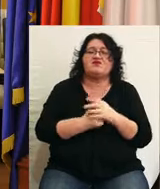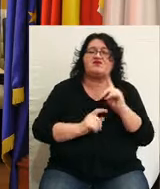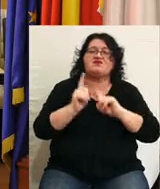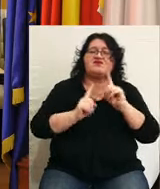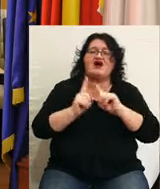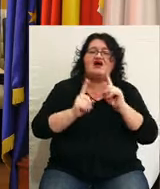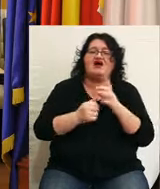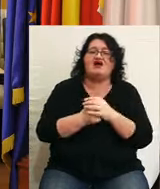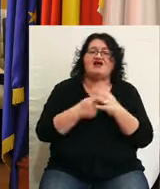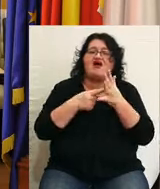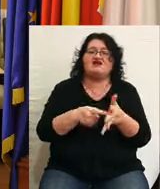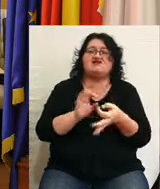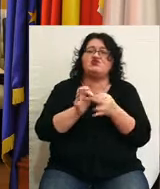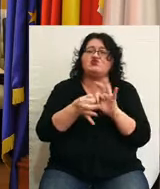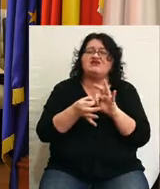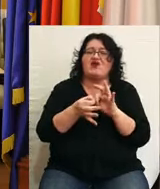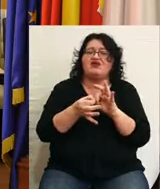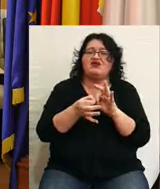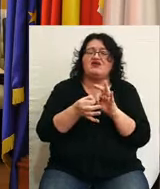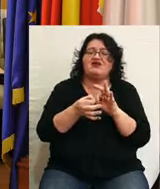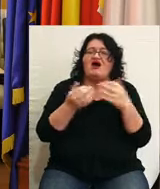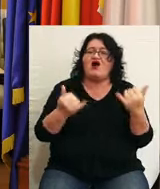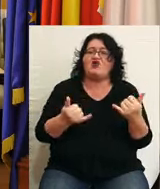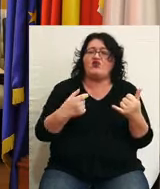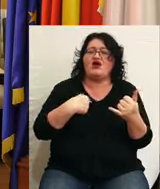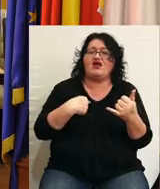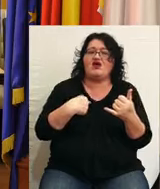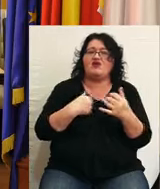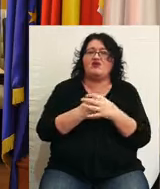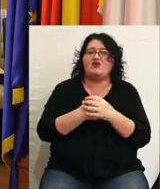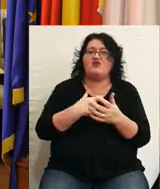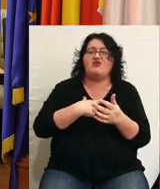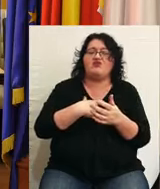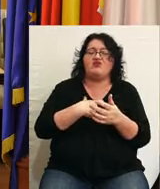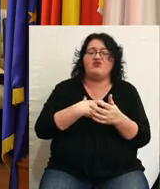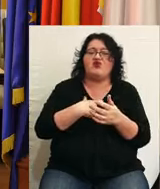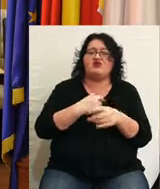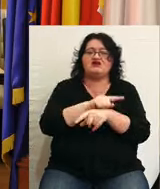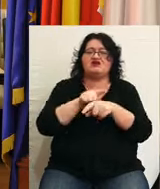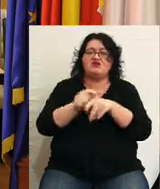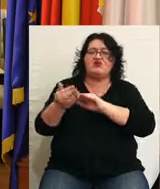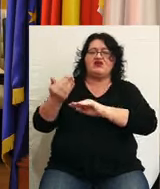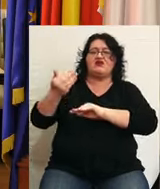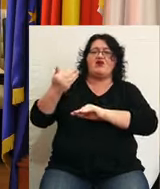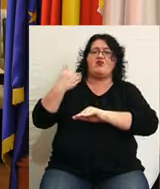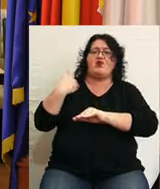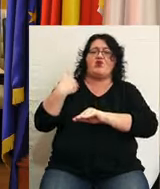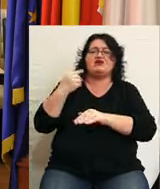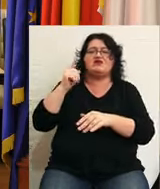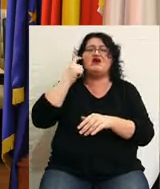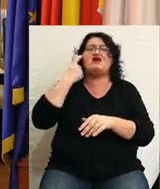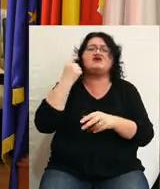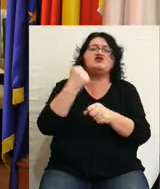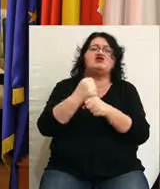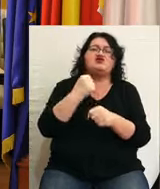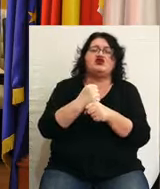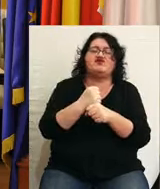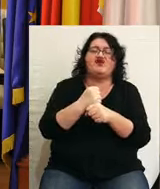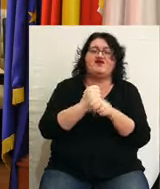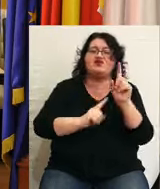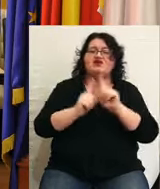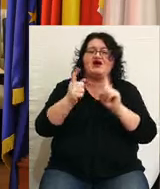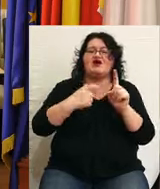Dar asta nu înseamnă că acum eu pot să întorc timpul și să mă gândesc ce aș fi făcut